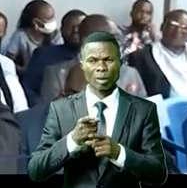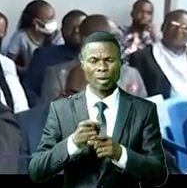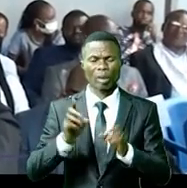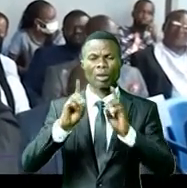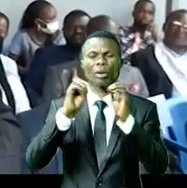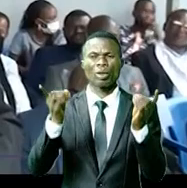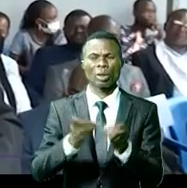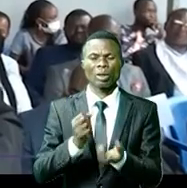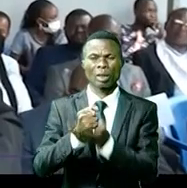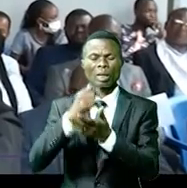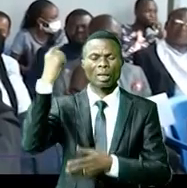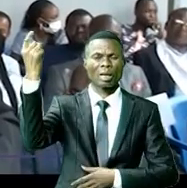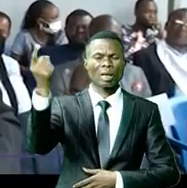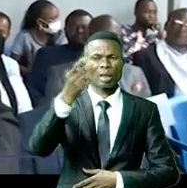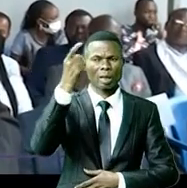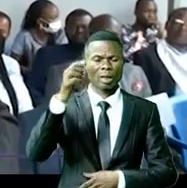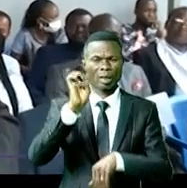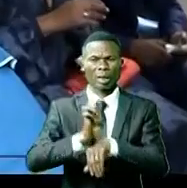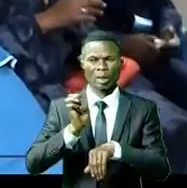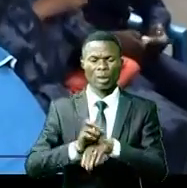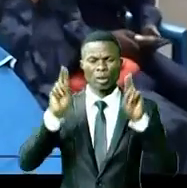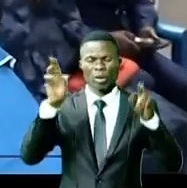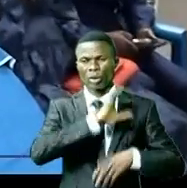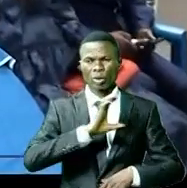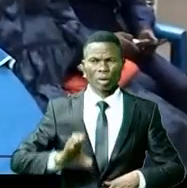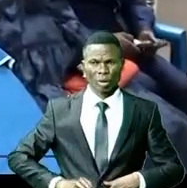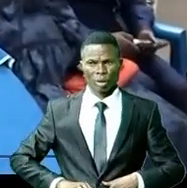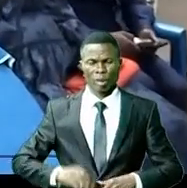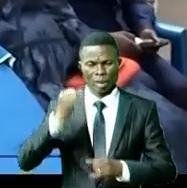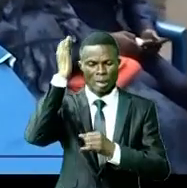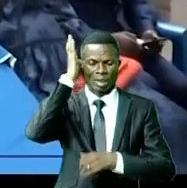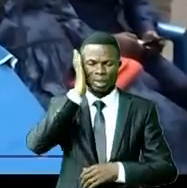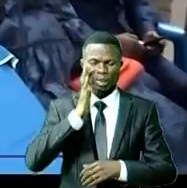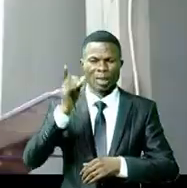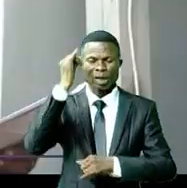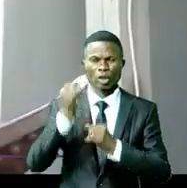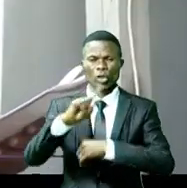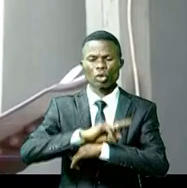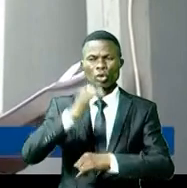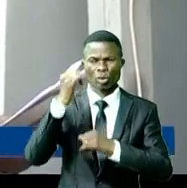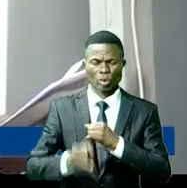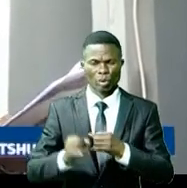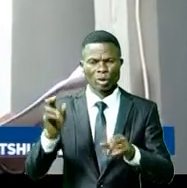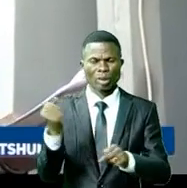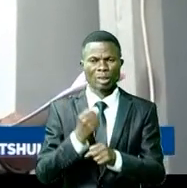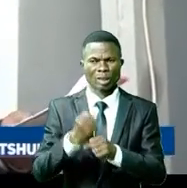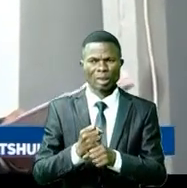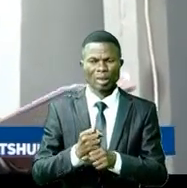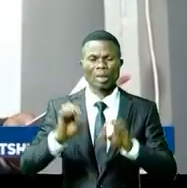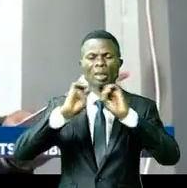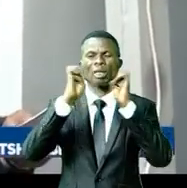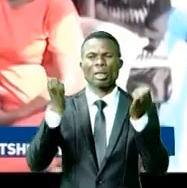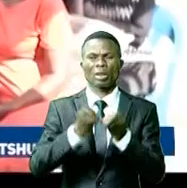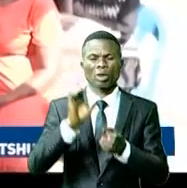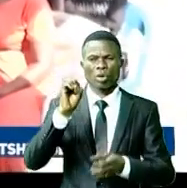département d'aide humanitaire de l'Église de Jésus-Christ des Saints des Derniers Jours, exécuté par l'entreprise Emmanuel